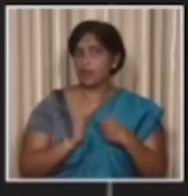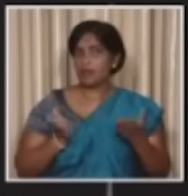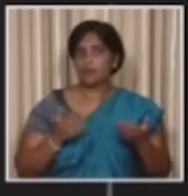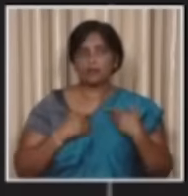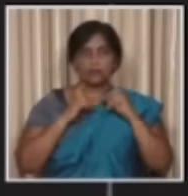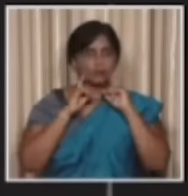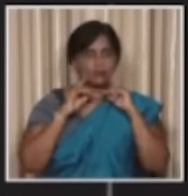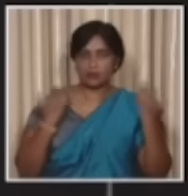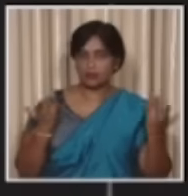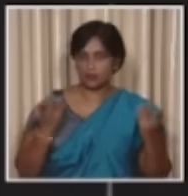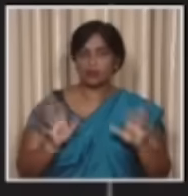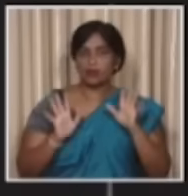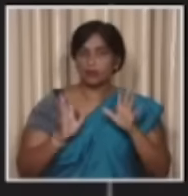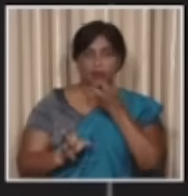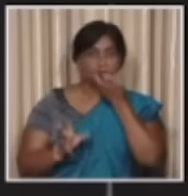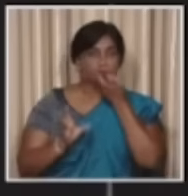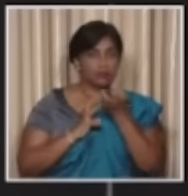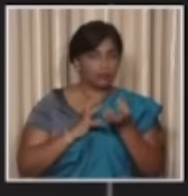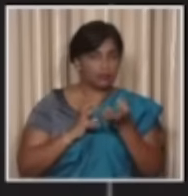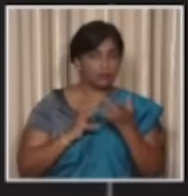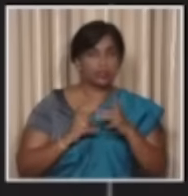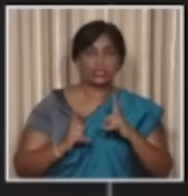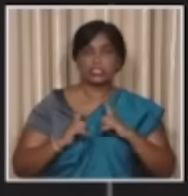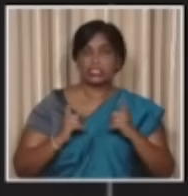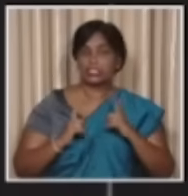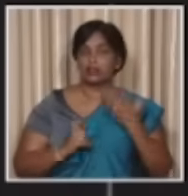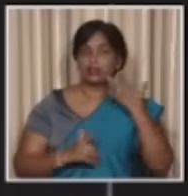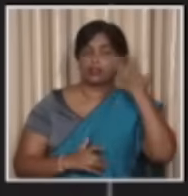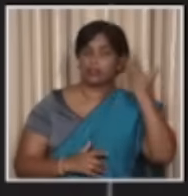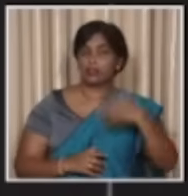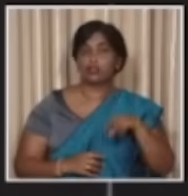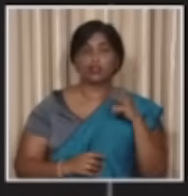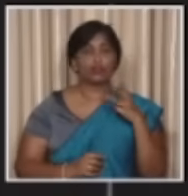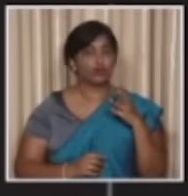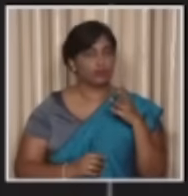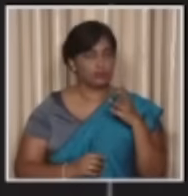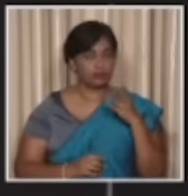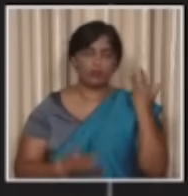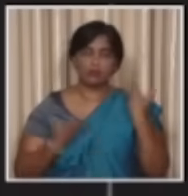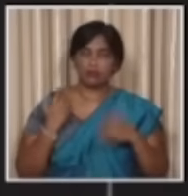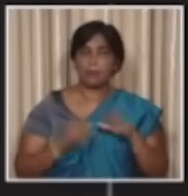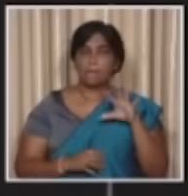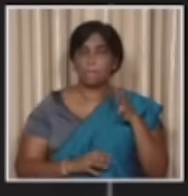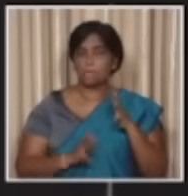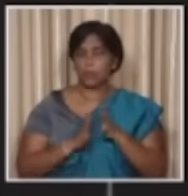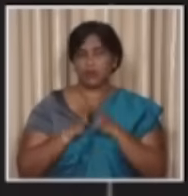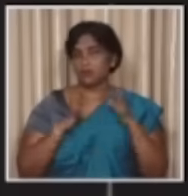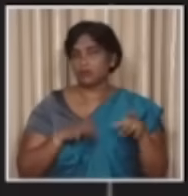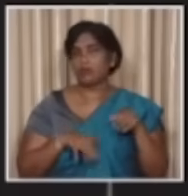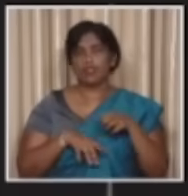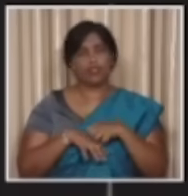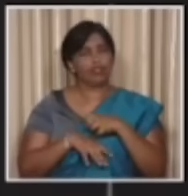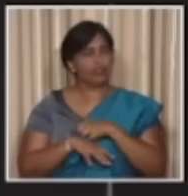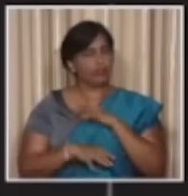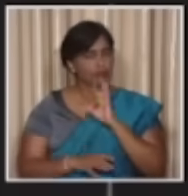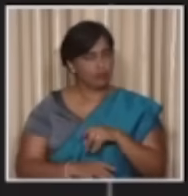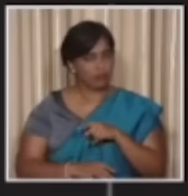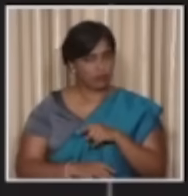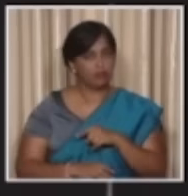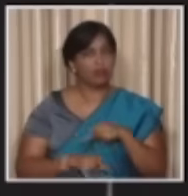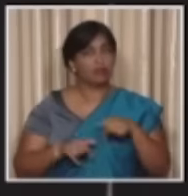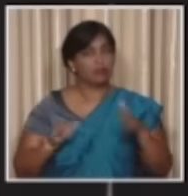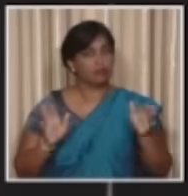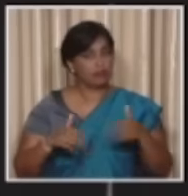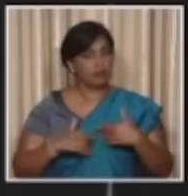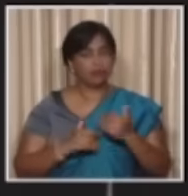කියලා. මේ ප්‍රහාරයෙන් ජීවිත 300ක් මිය ගිහිල්ලා තියෙනවා. 500කට ආසන්න ප්‍රමාණයක් තුවාල ලැබලා තියෙනවා.